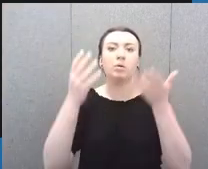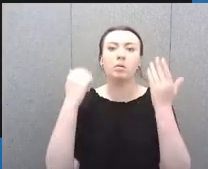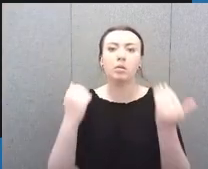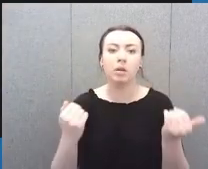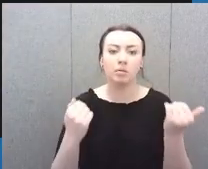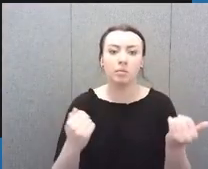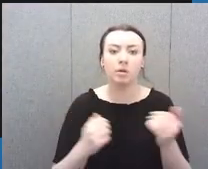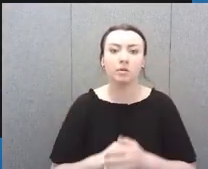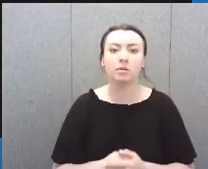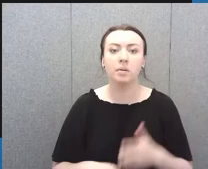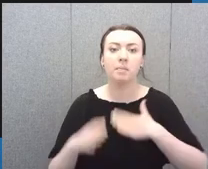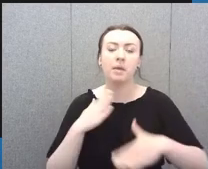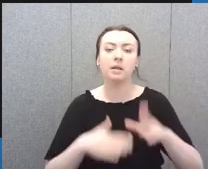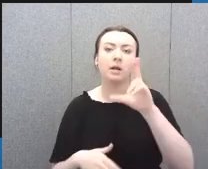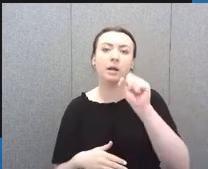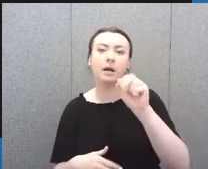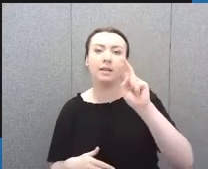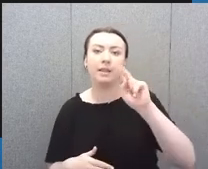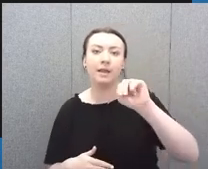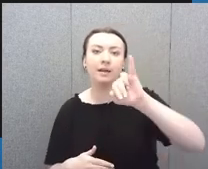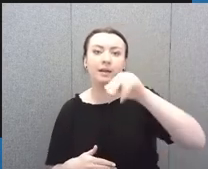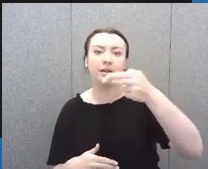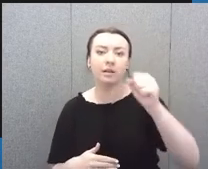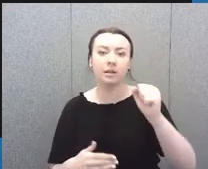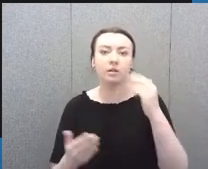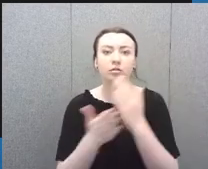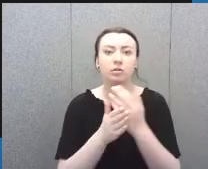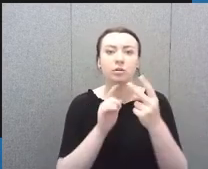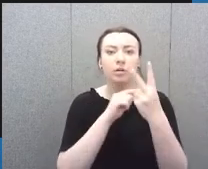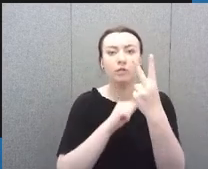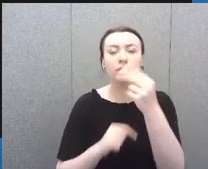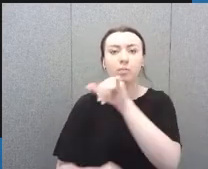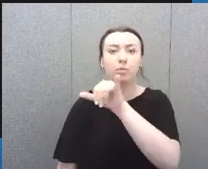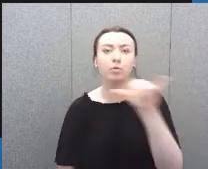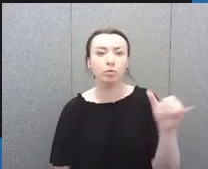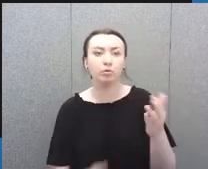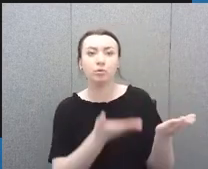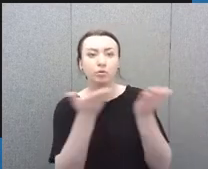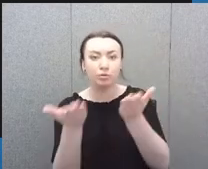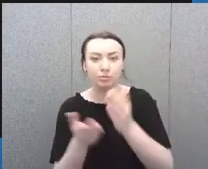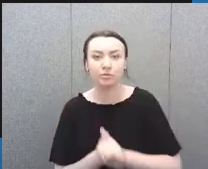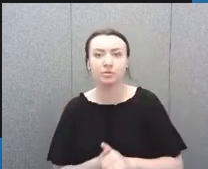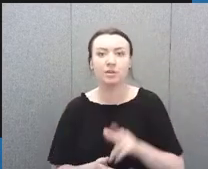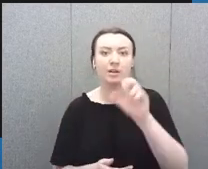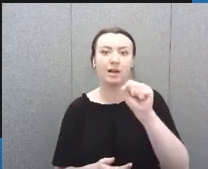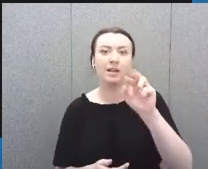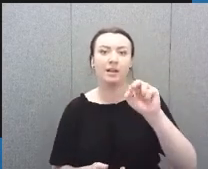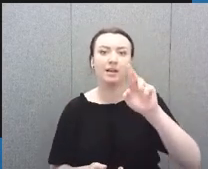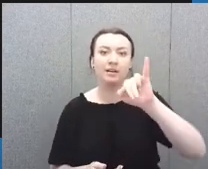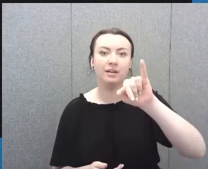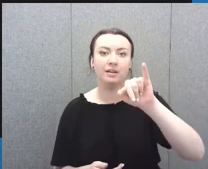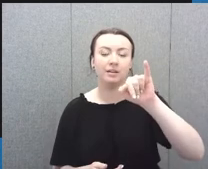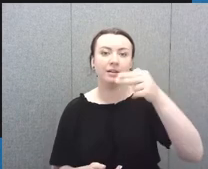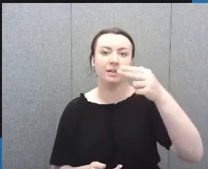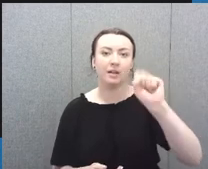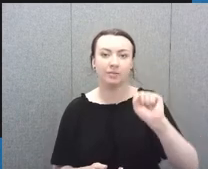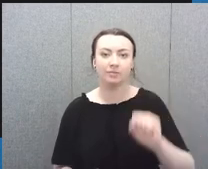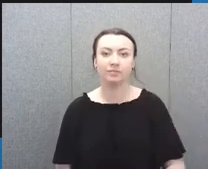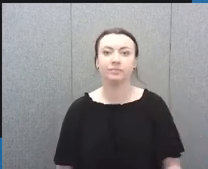А сейчас, уважаемая Екатерина, буквально минутка для вас, пожалуйста.